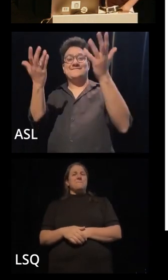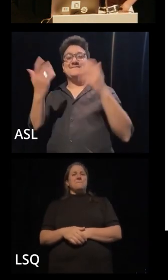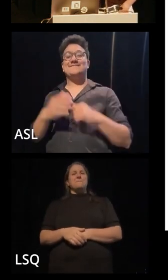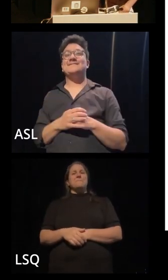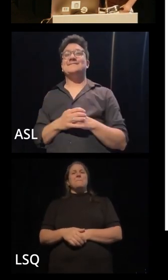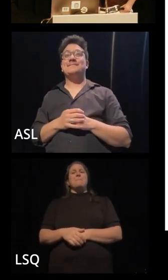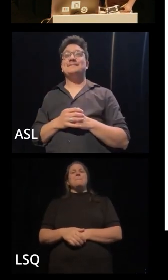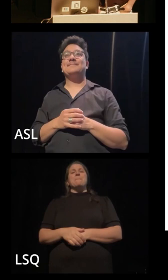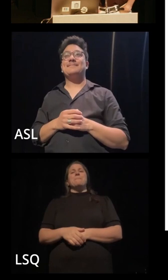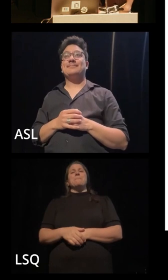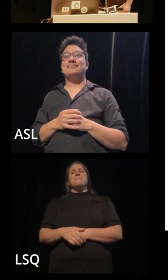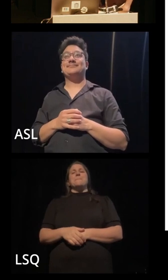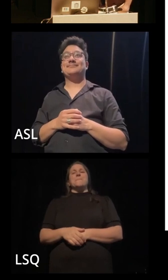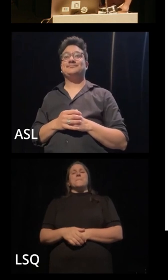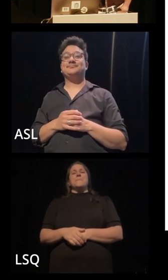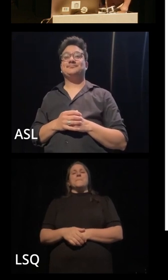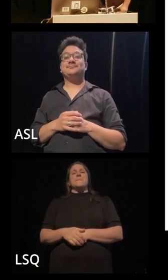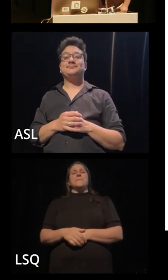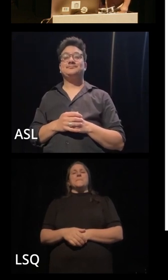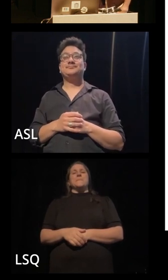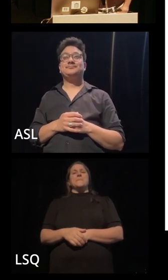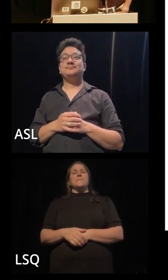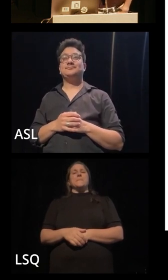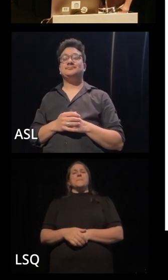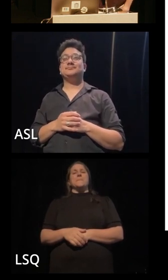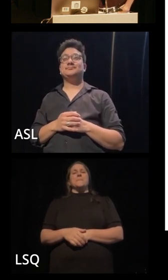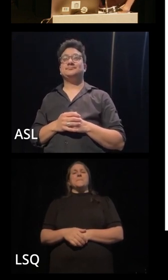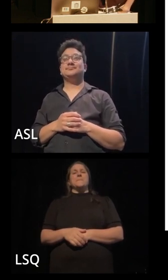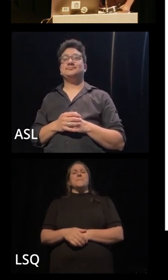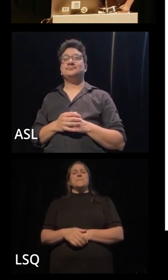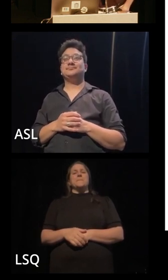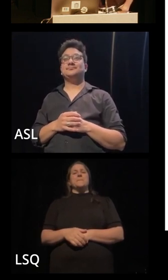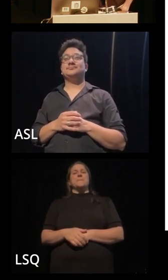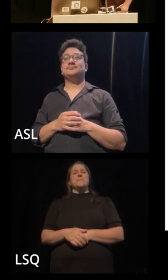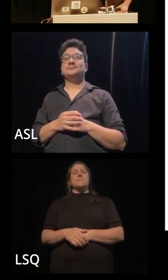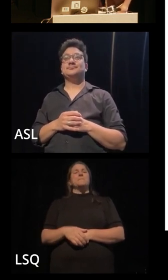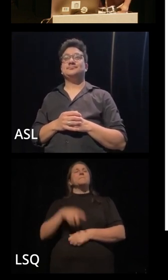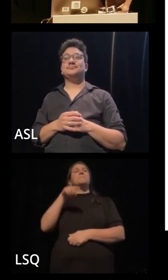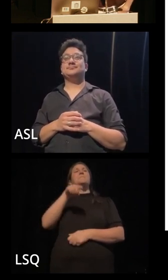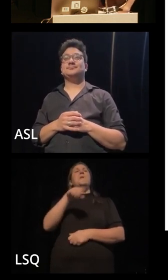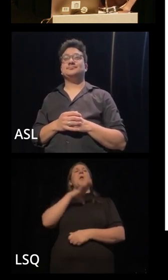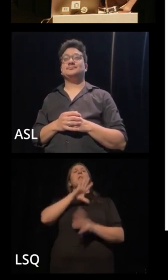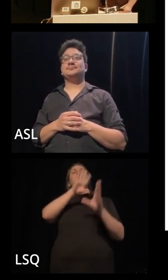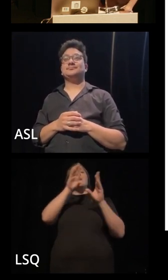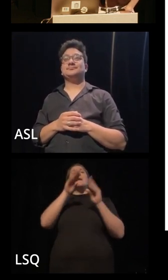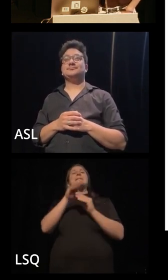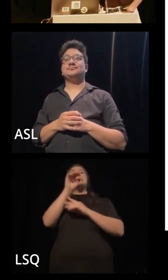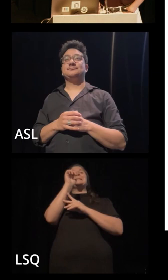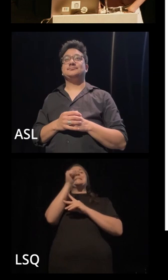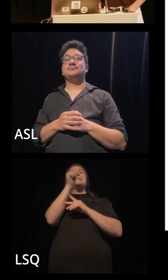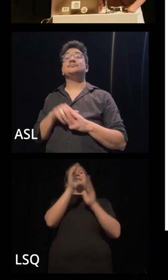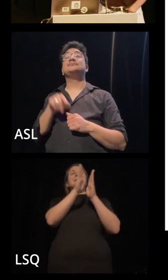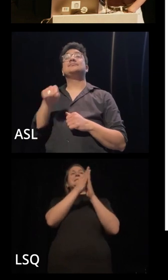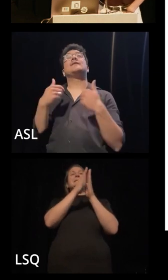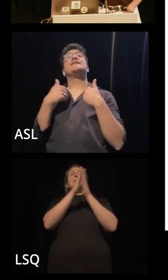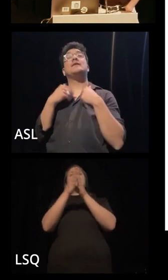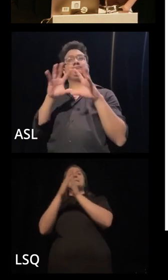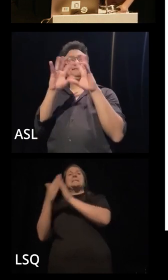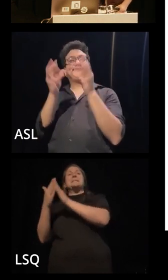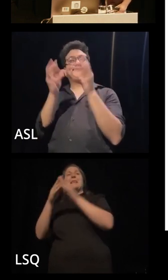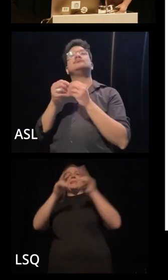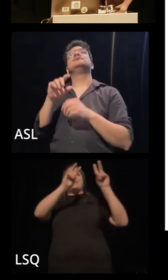Ce projet artistique et littéraire propose à travers de 10 cahiers au livret thématique écrit par